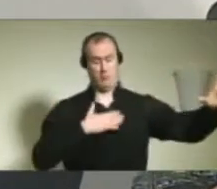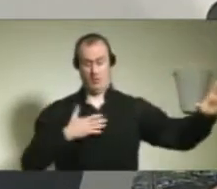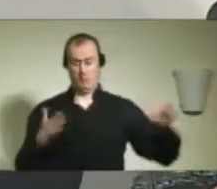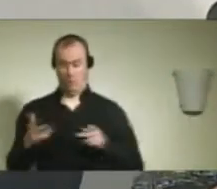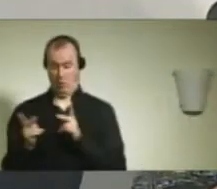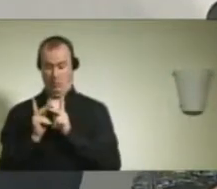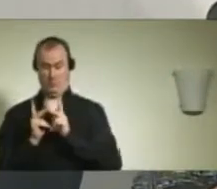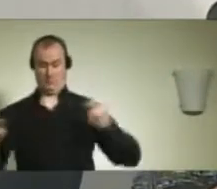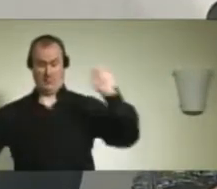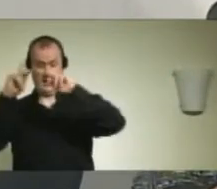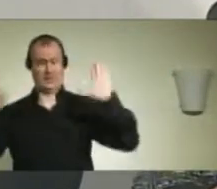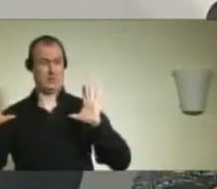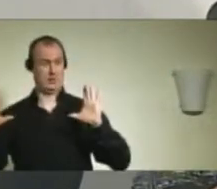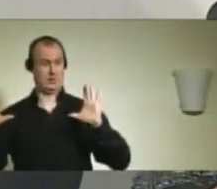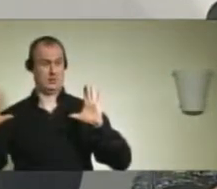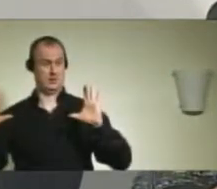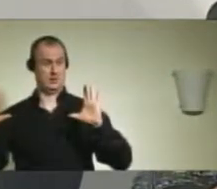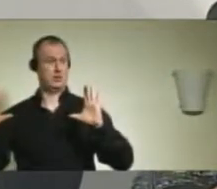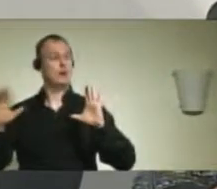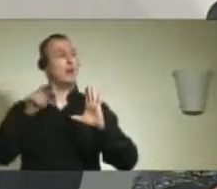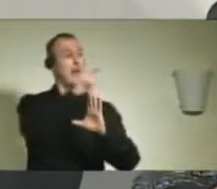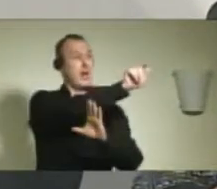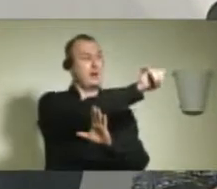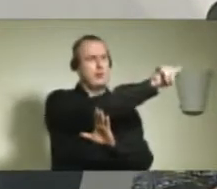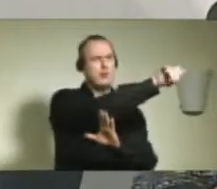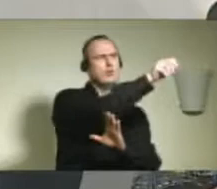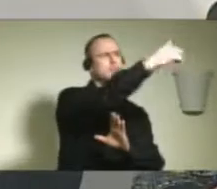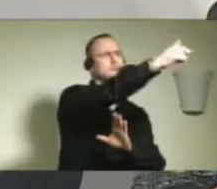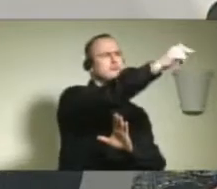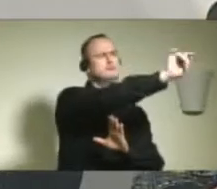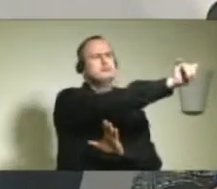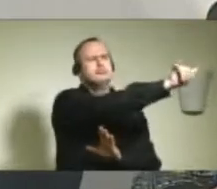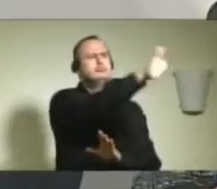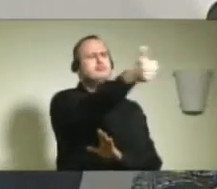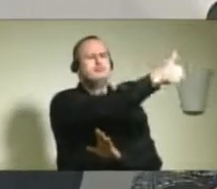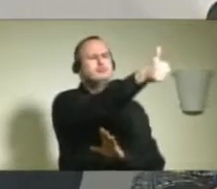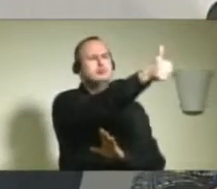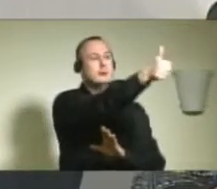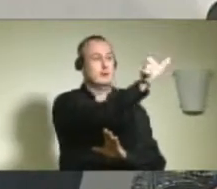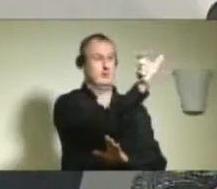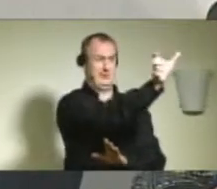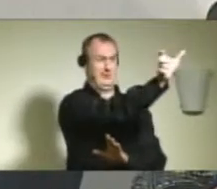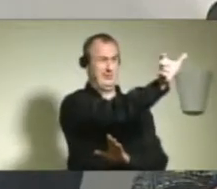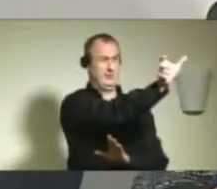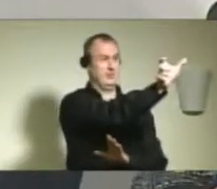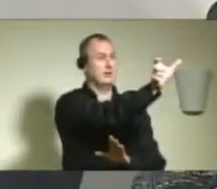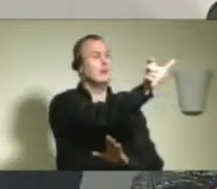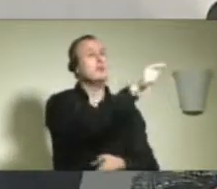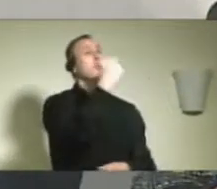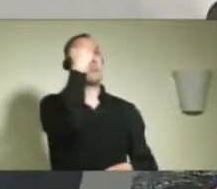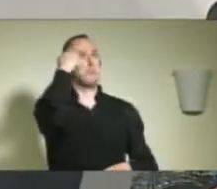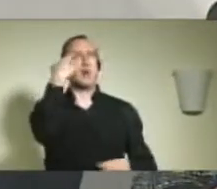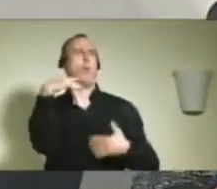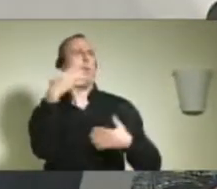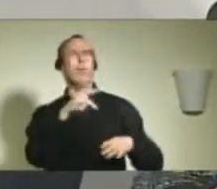seulement 2/3 du pays. Alors quand on parle d'une banque postale et de